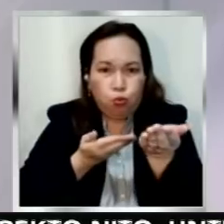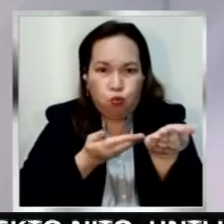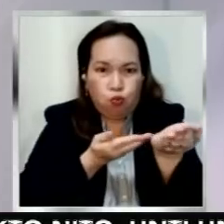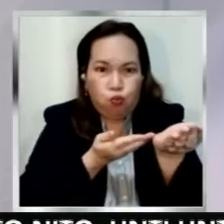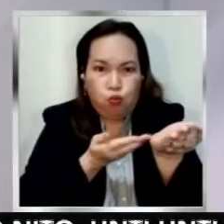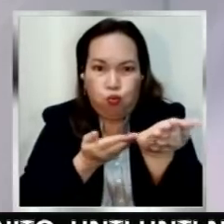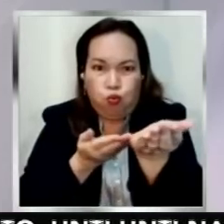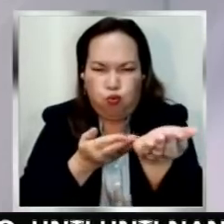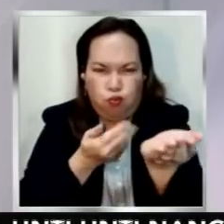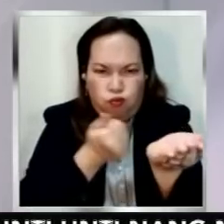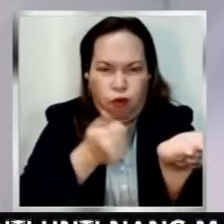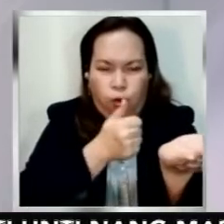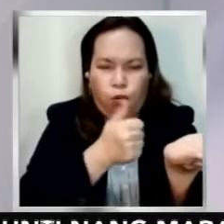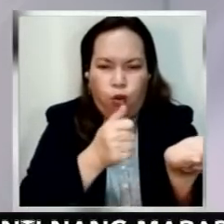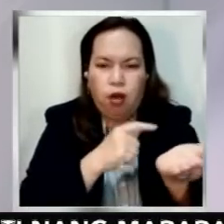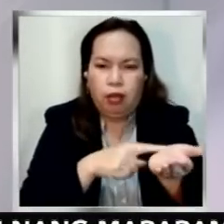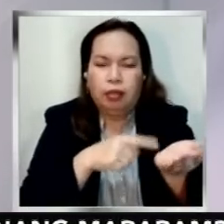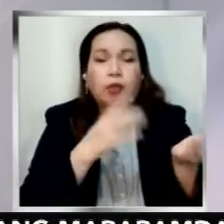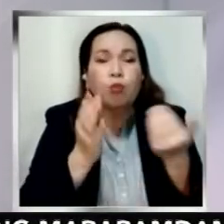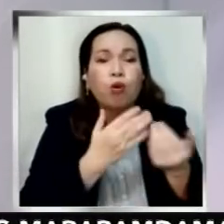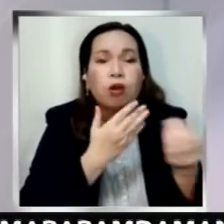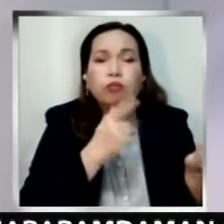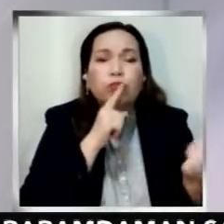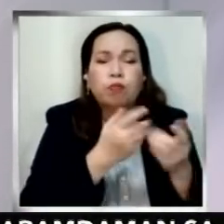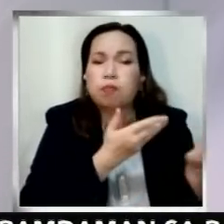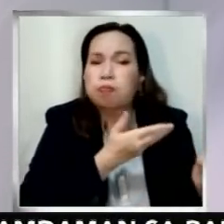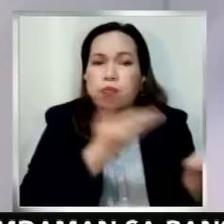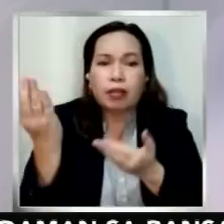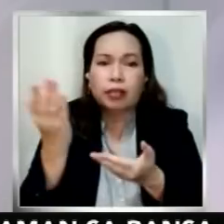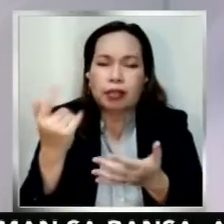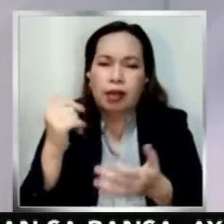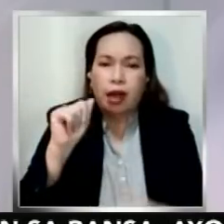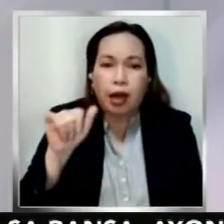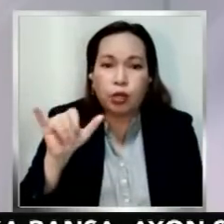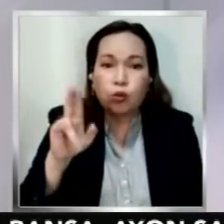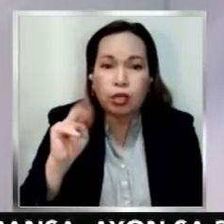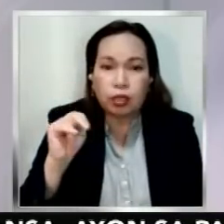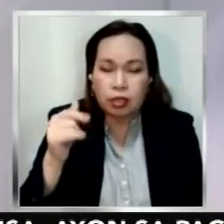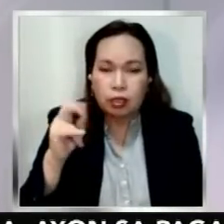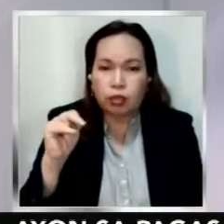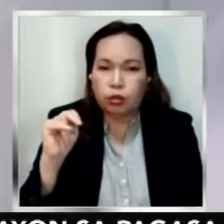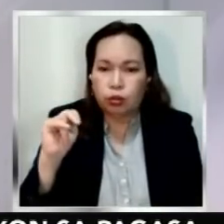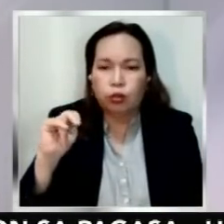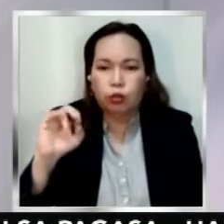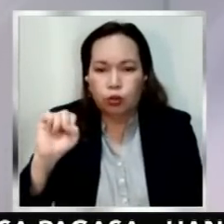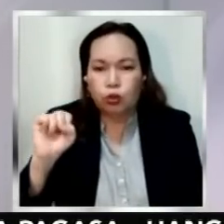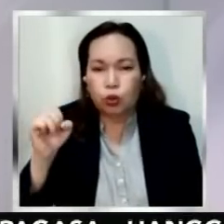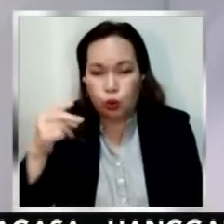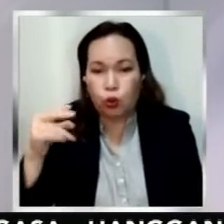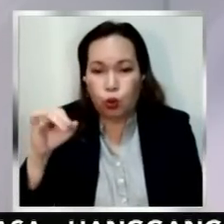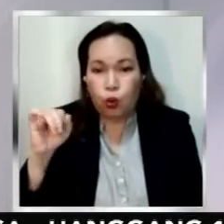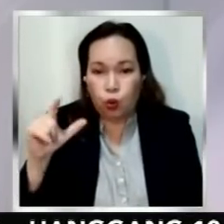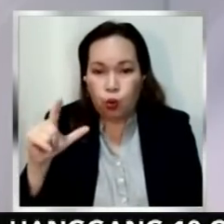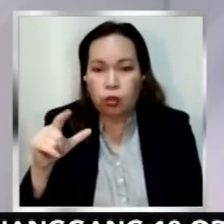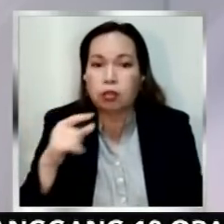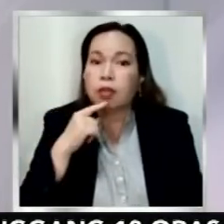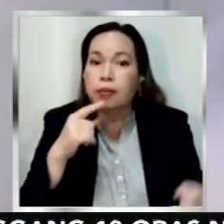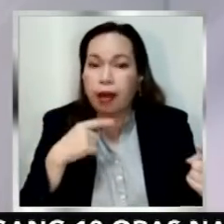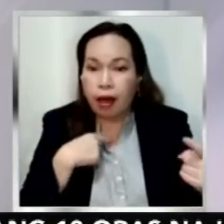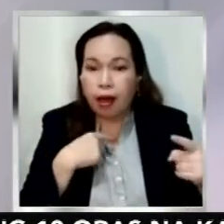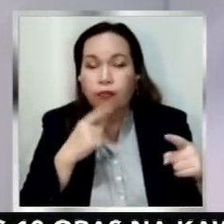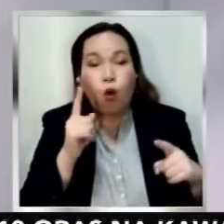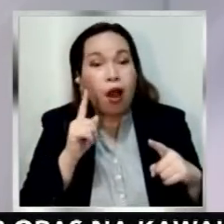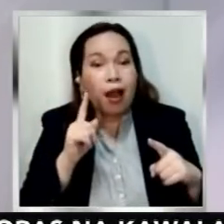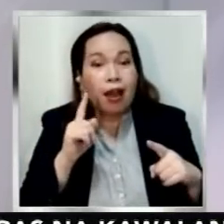Ang 9-dash line naman ay pinipilit ng China sa West Philippine Sea. Mapapanood umano sa Hollywood film na Barbie,